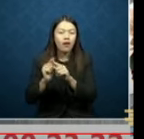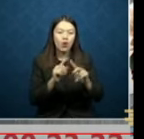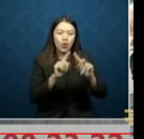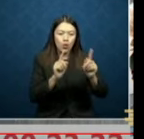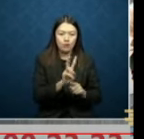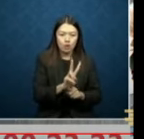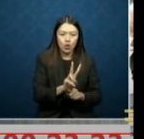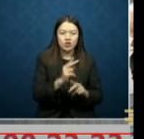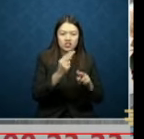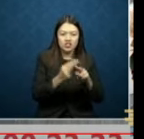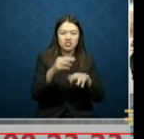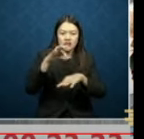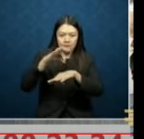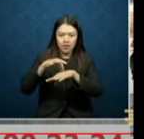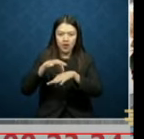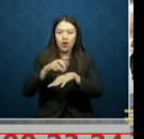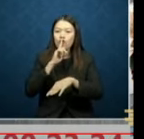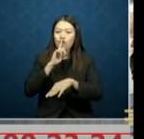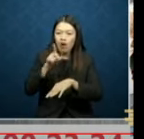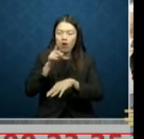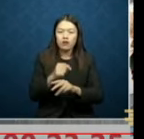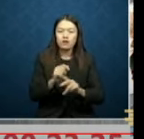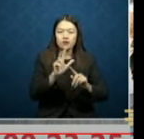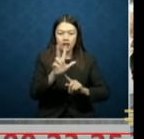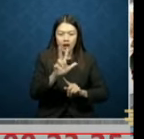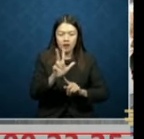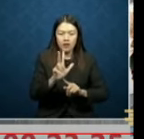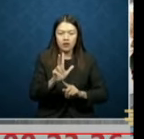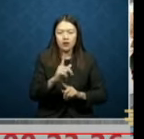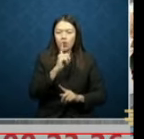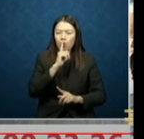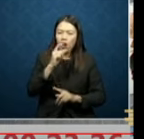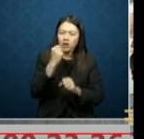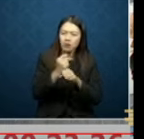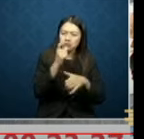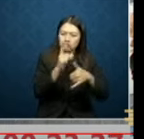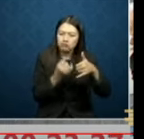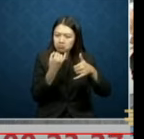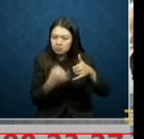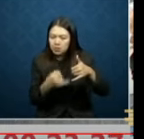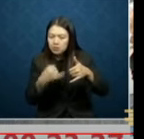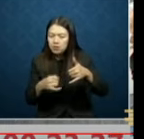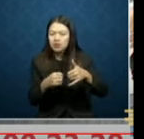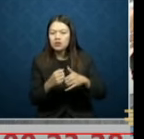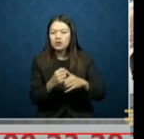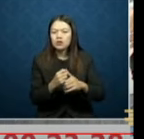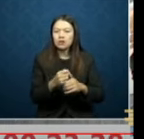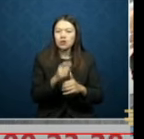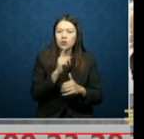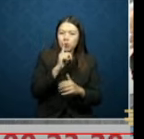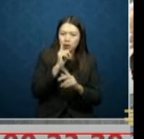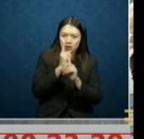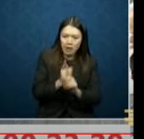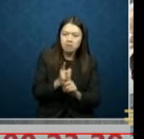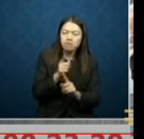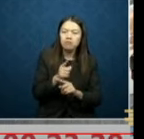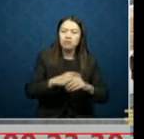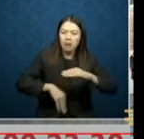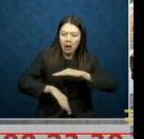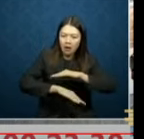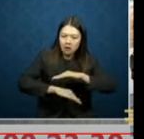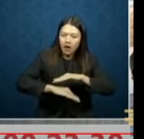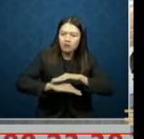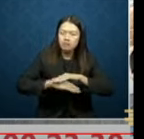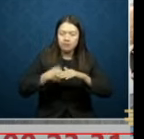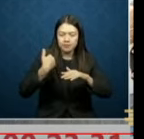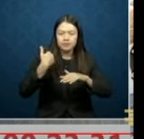บ2ชื่อหรือตำแหน่งของผู้ถูกร้อง3ข้อกล่าวหาและพฤติการแห่งการกระทำความผิดตามข้อกล่าวหาพร้อมพยานหลักฐานหรืออ้าง